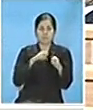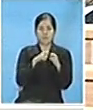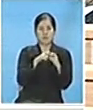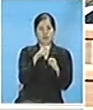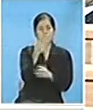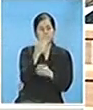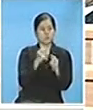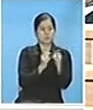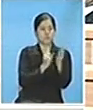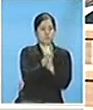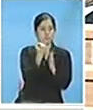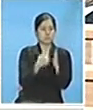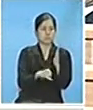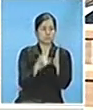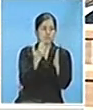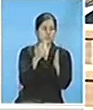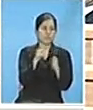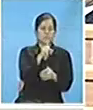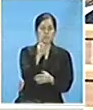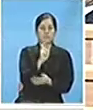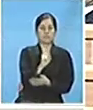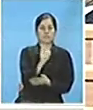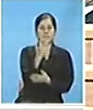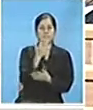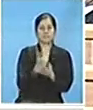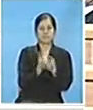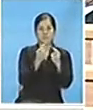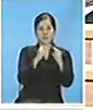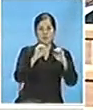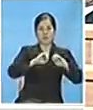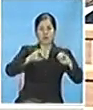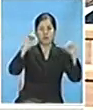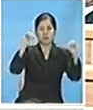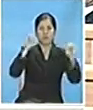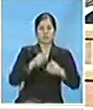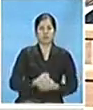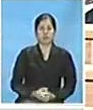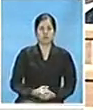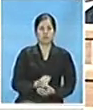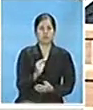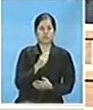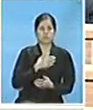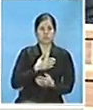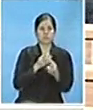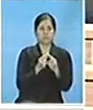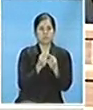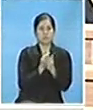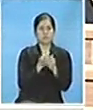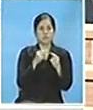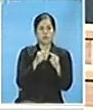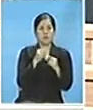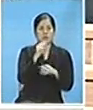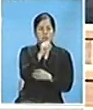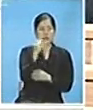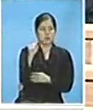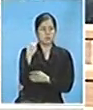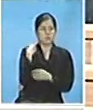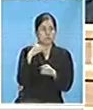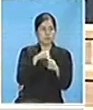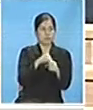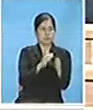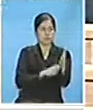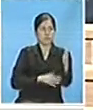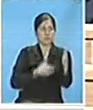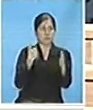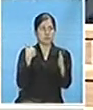ถูกจะผิดใครจะถูกจะผิดแต่ไม่เคยเห็นผมนี่เป็นผู้แทนก็อาวุโสก็คงจะไม่น้อยมั้งครับก็รุ่นที่เ